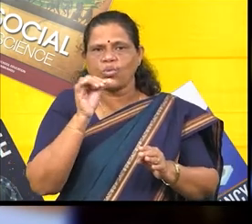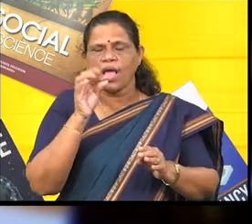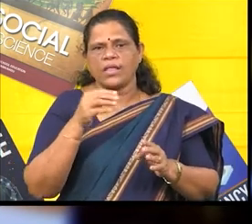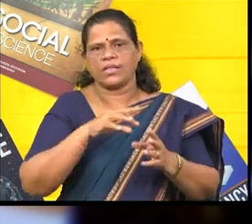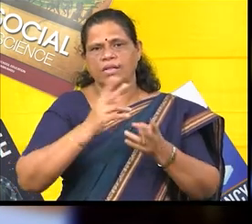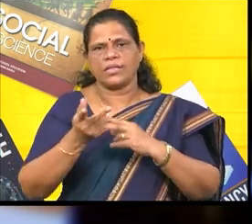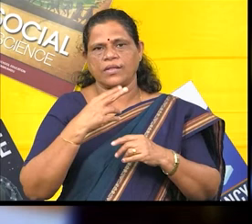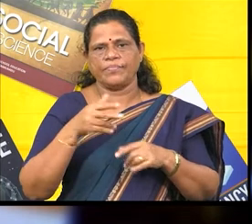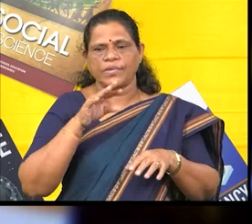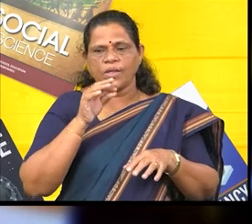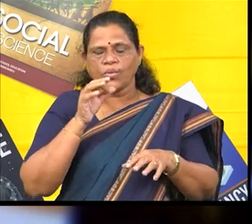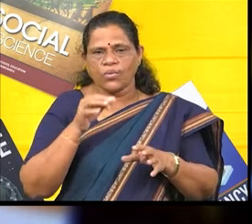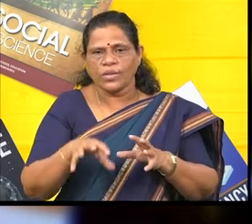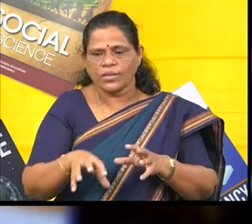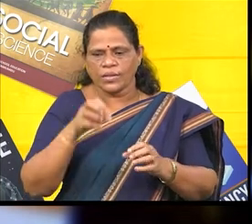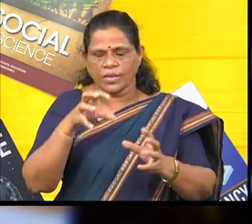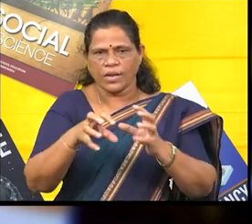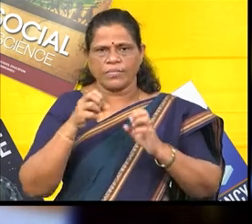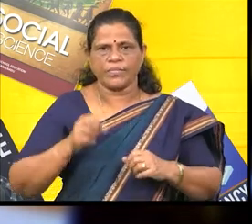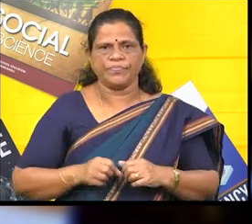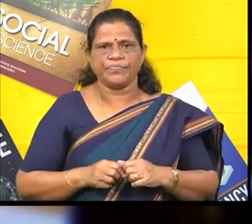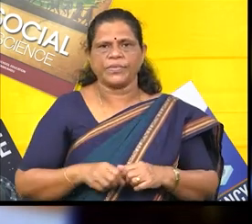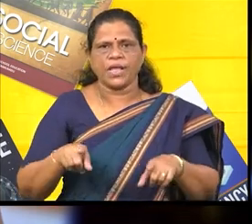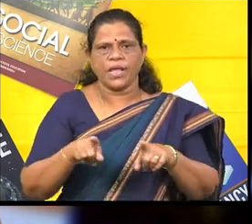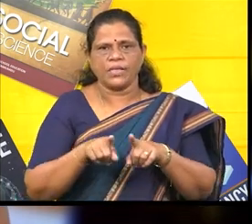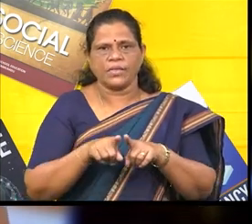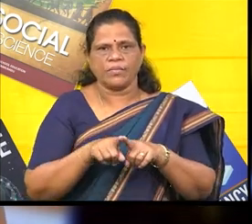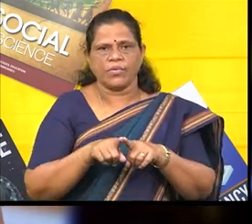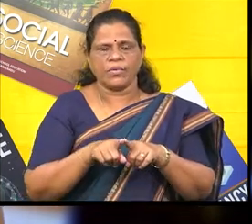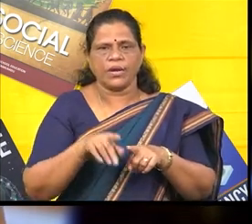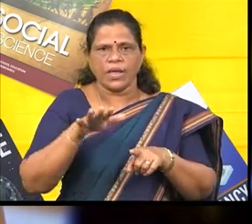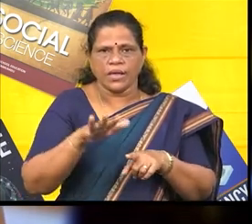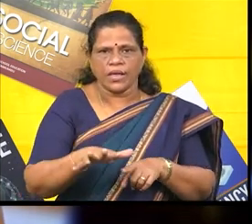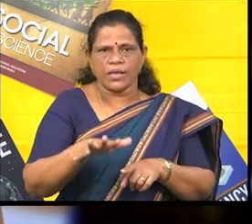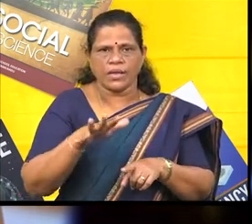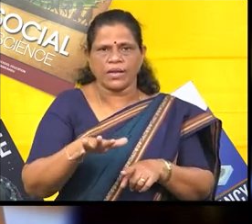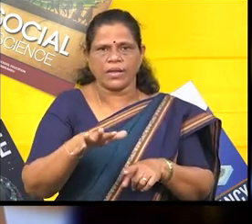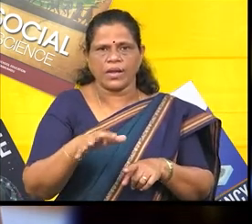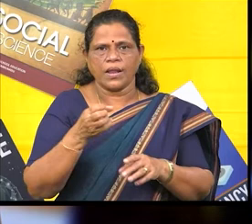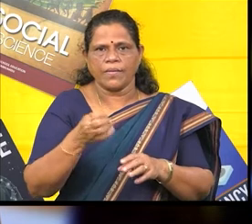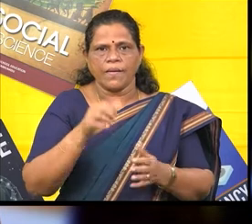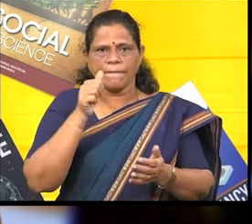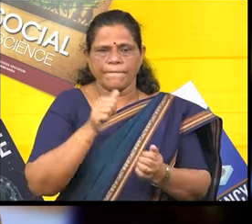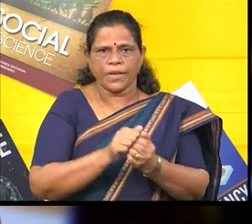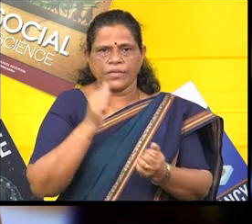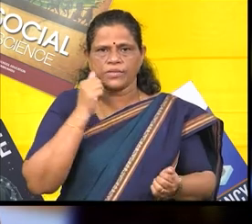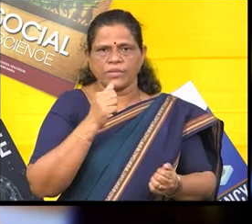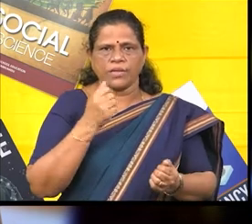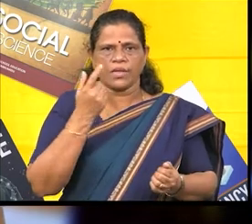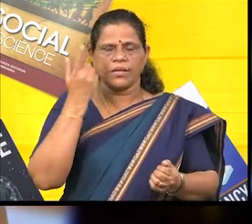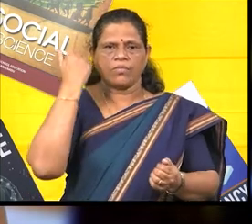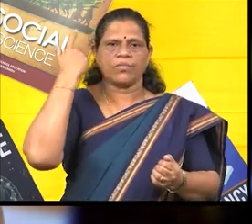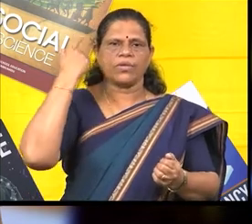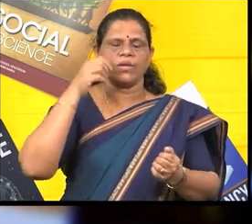ரேகை எந்த இடத்துல இருக்குதுன்னு ரேகையை கலெக்ட் செய்வார்கள். அதுபோல் கைரேகைகளை பதிவு செய்து அந்த கைரேகைகள் ஏற்கனவே